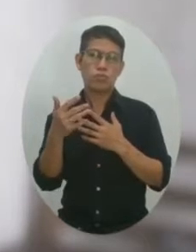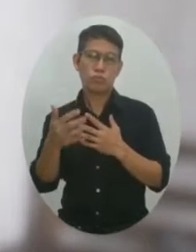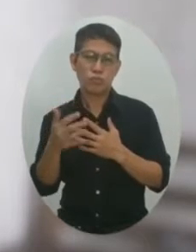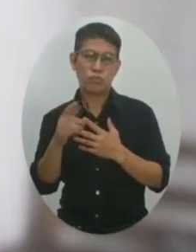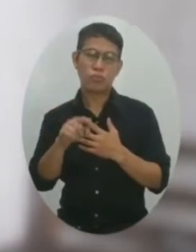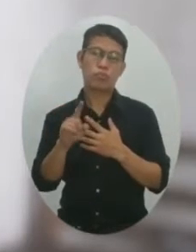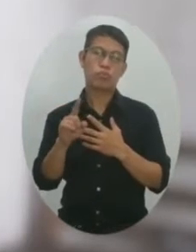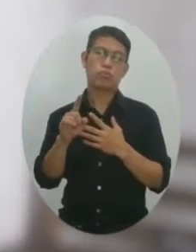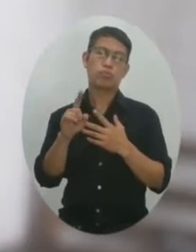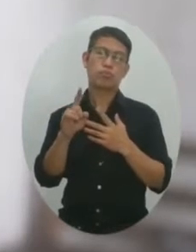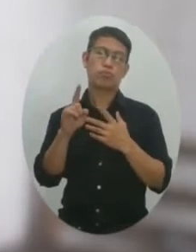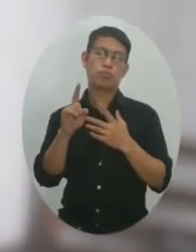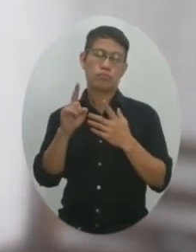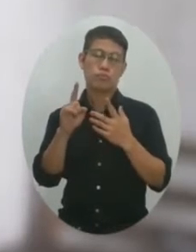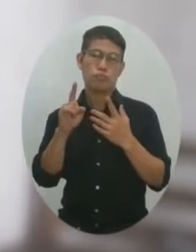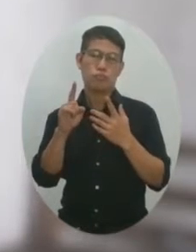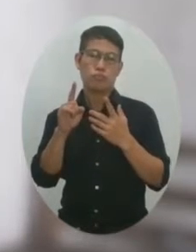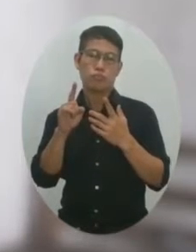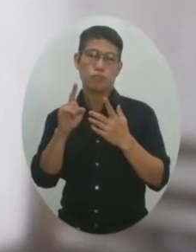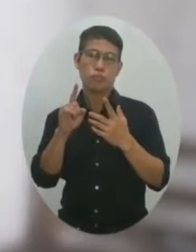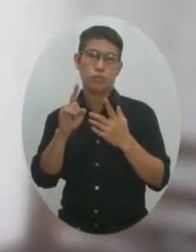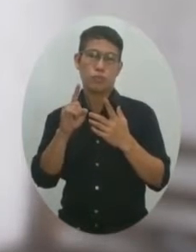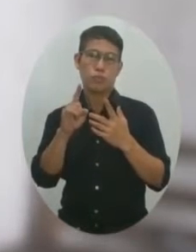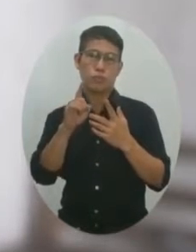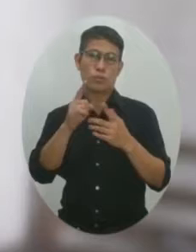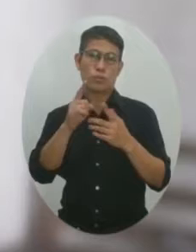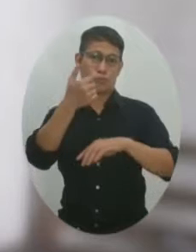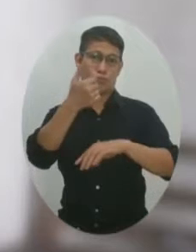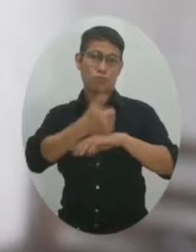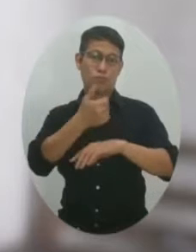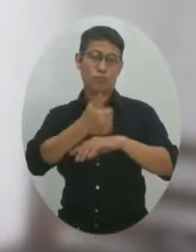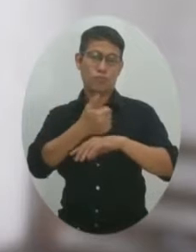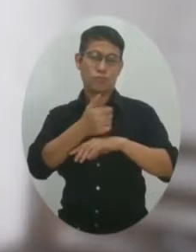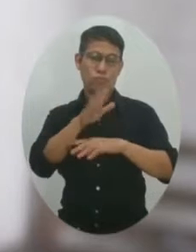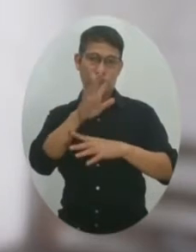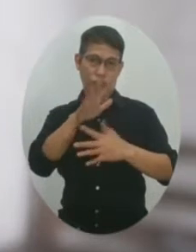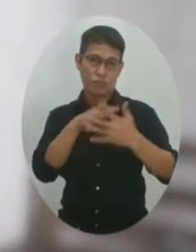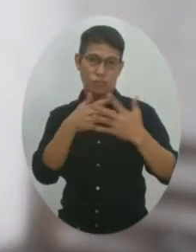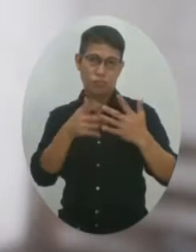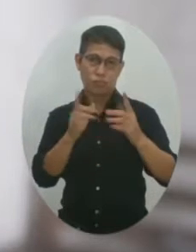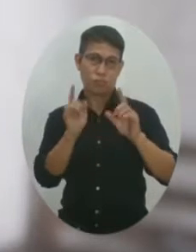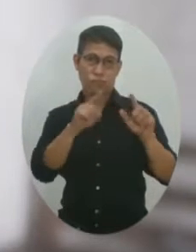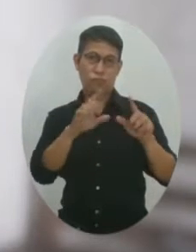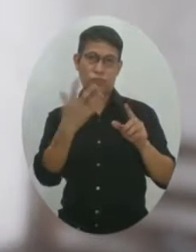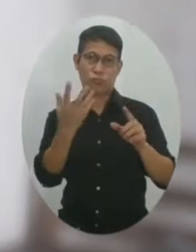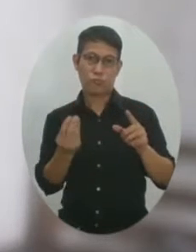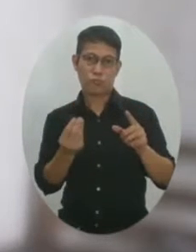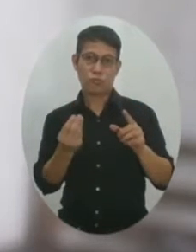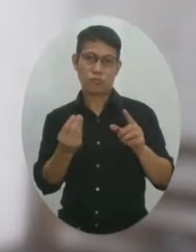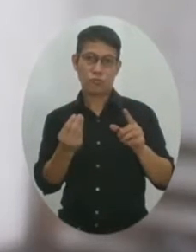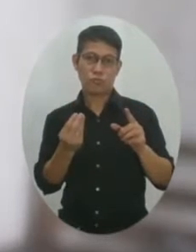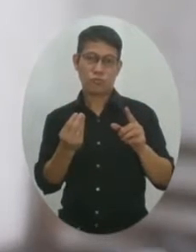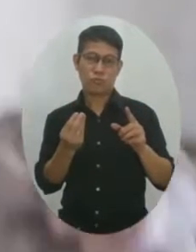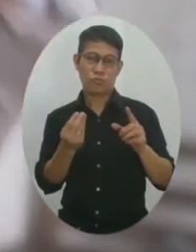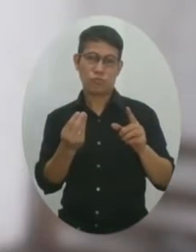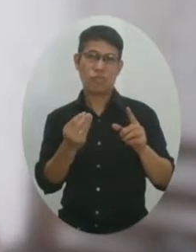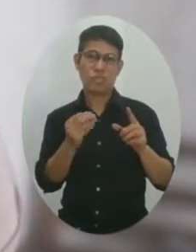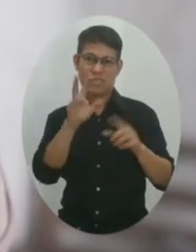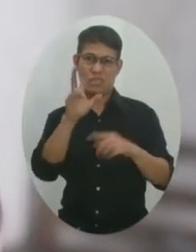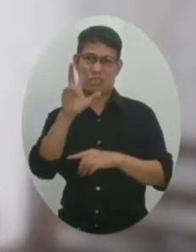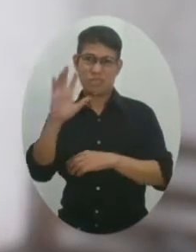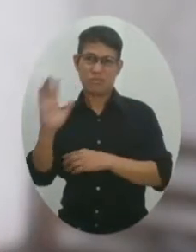ilang weeks, nagpaset na po ako ng book. Nag-book na po ako dun sa Batangas pa. In